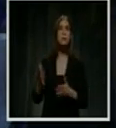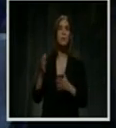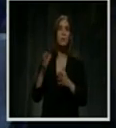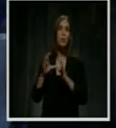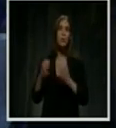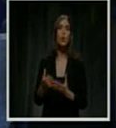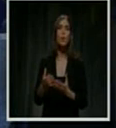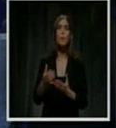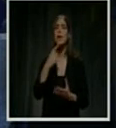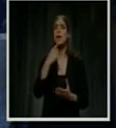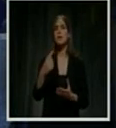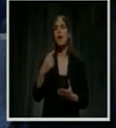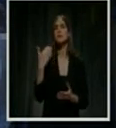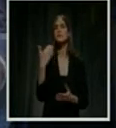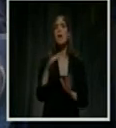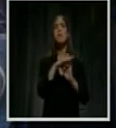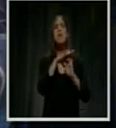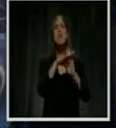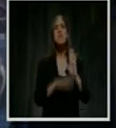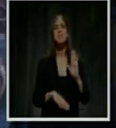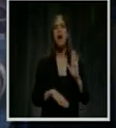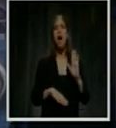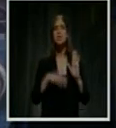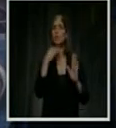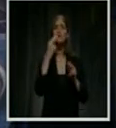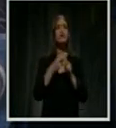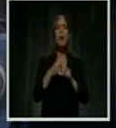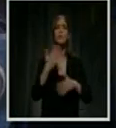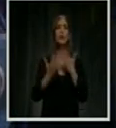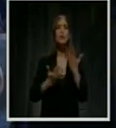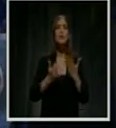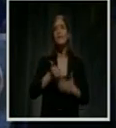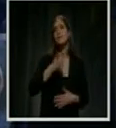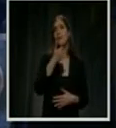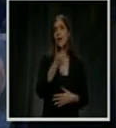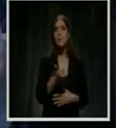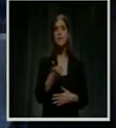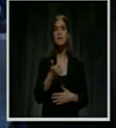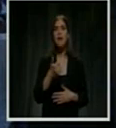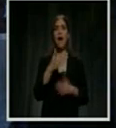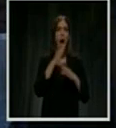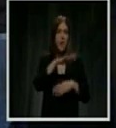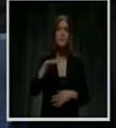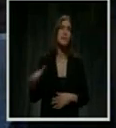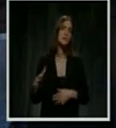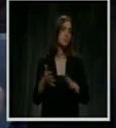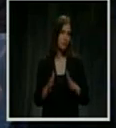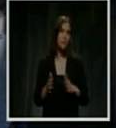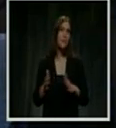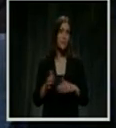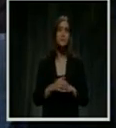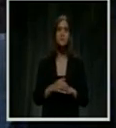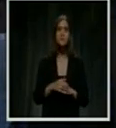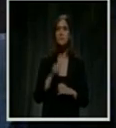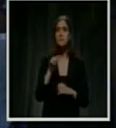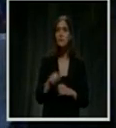naqsu lejn il-poplu kisru il-drittijiet tagħna u allura meta ngħidha dik mhux qed nattakka qed ngħid il-fatt. Ma dak il-fatt